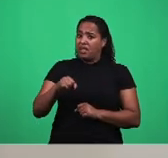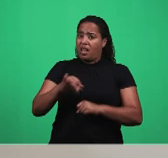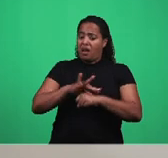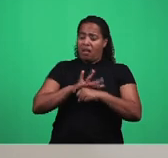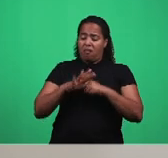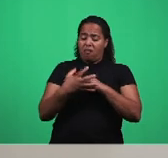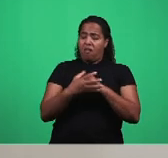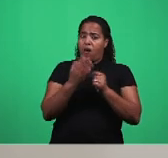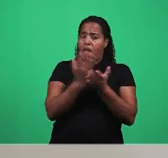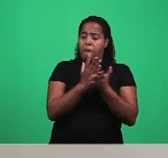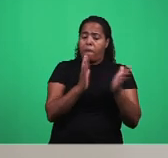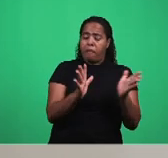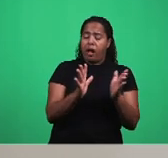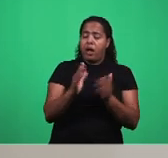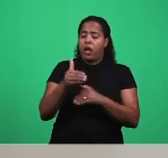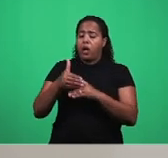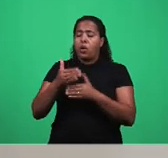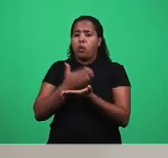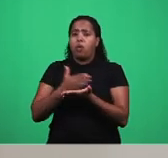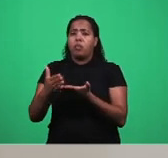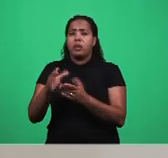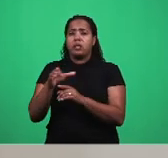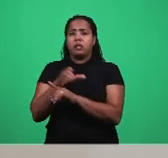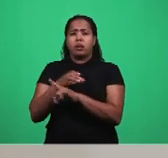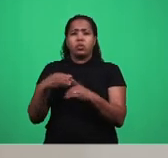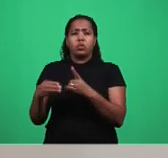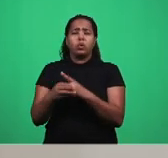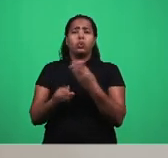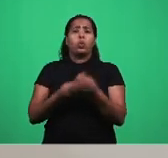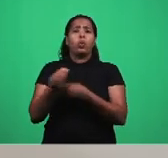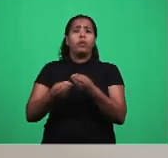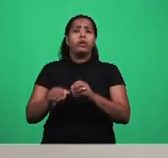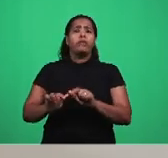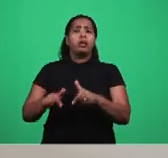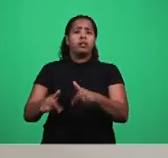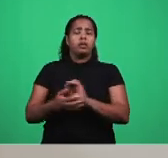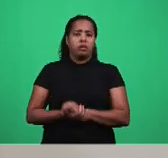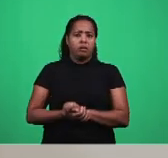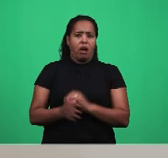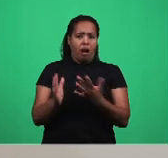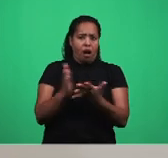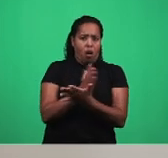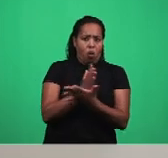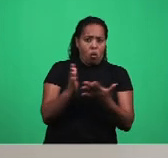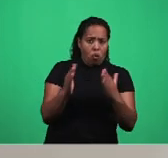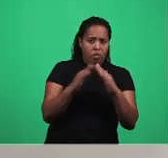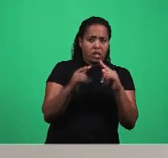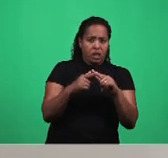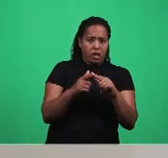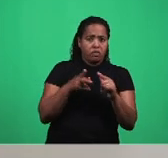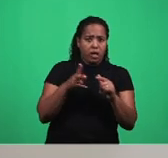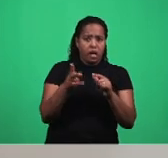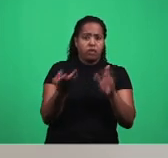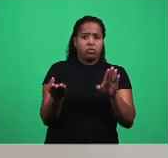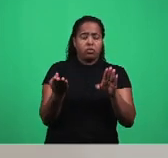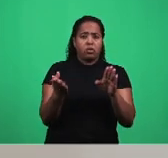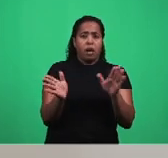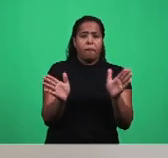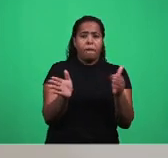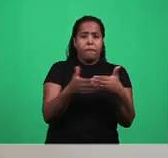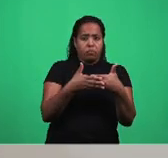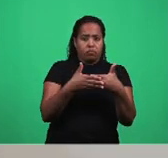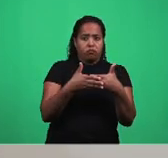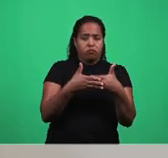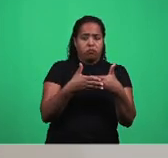ouverts. Ils vont continuer fermés. Pourquoi? Parce que il n'a pas eu l'engagement. Maintenant, il doit avoir l'engagement. Il ne peut